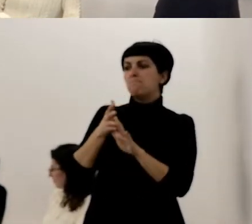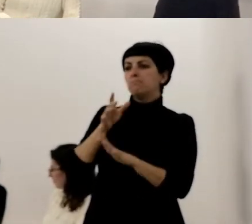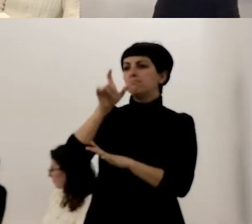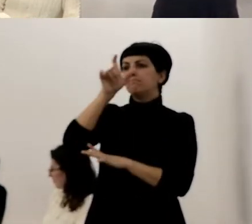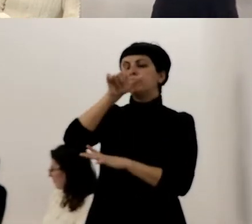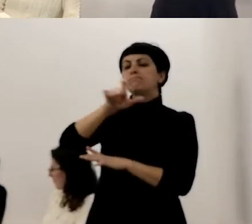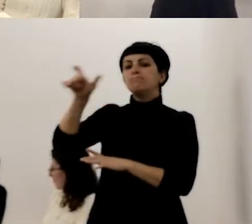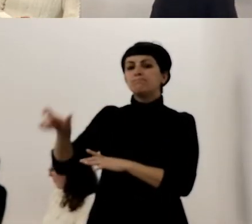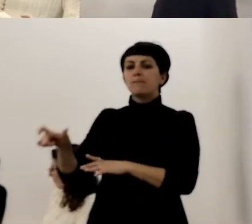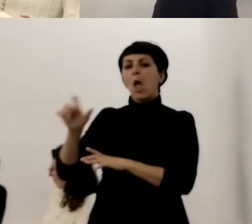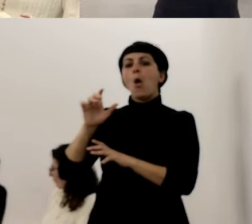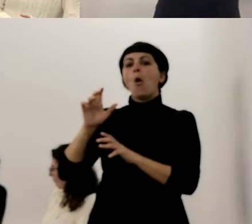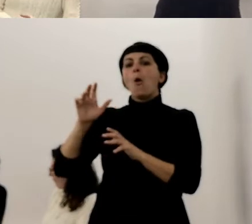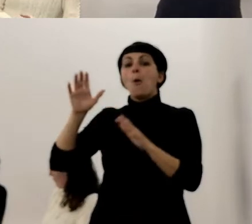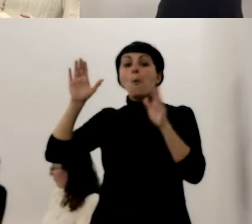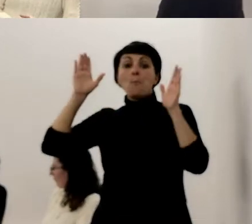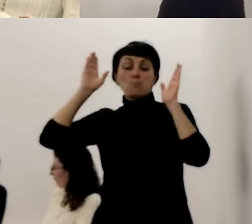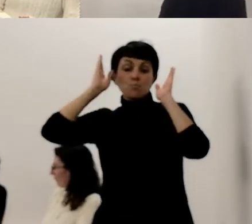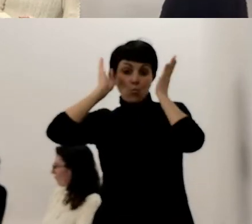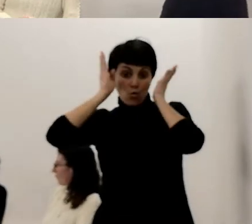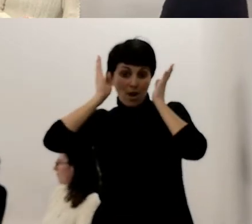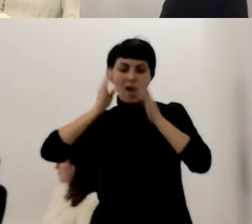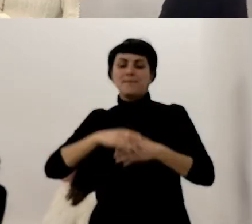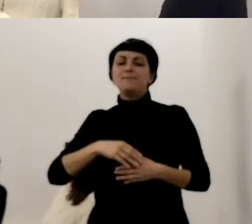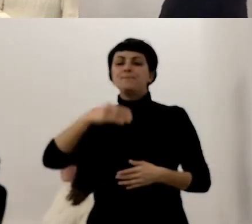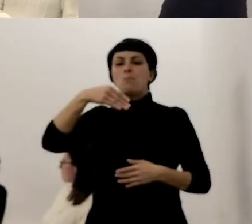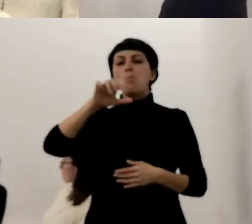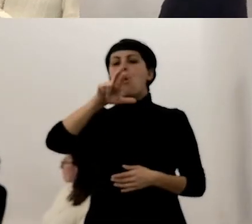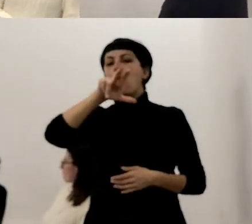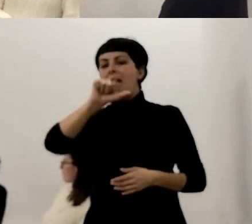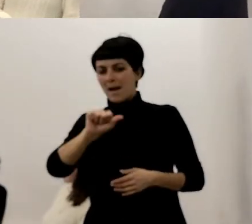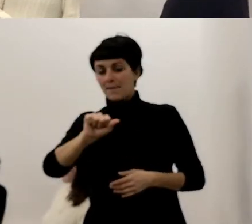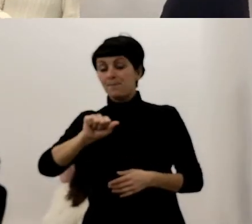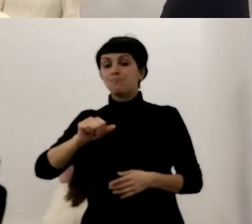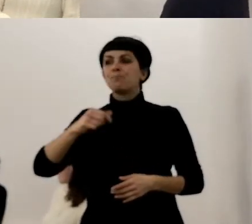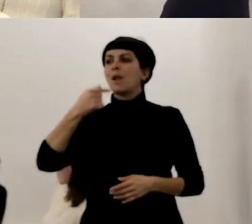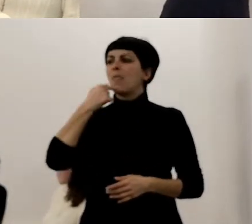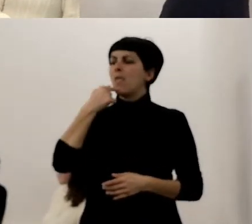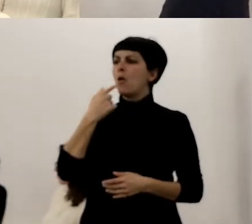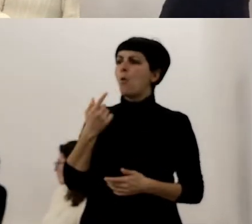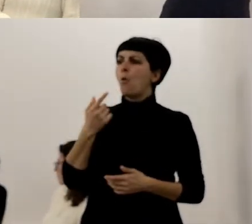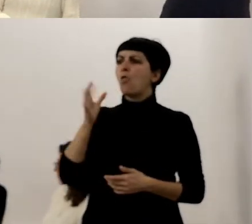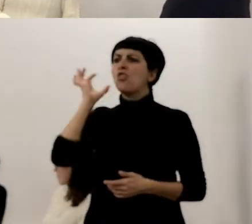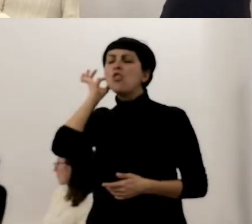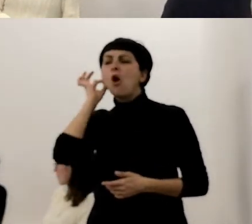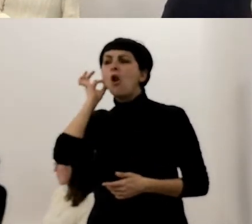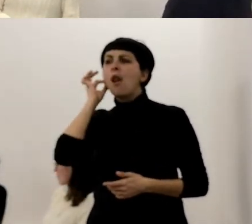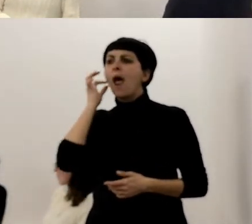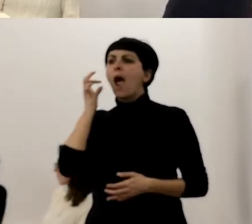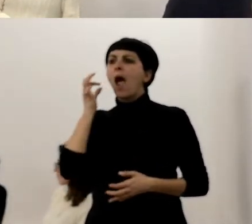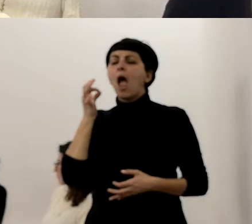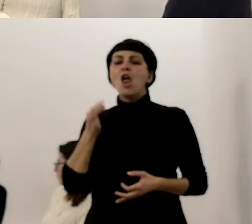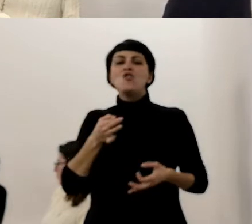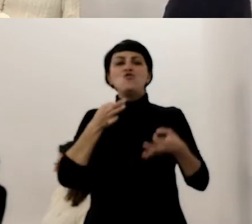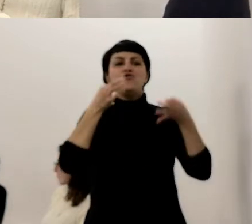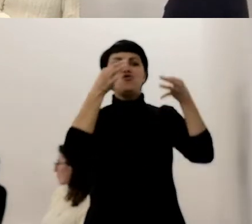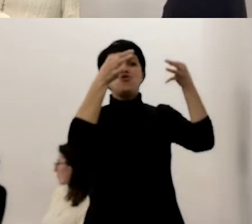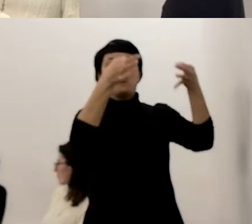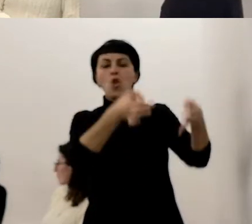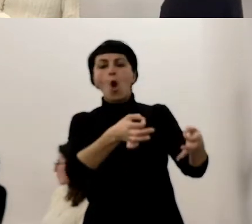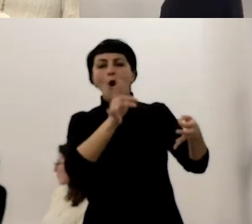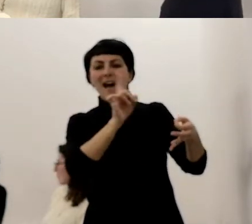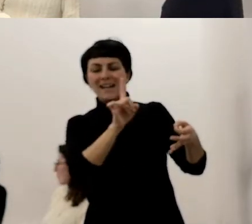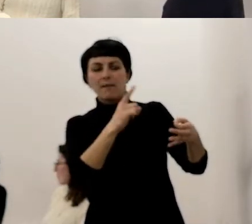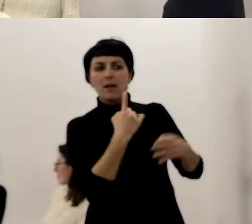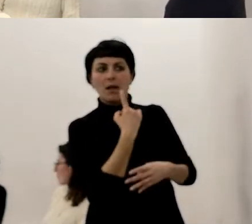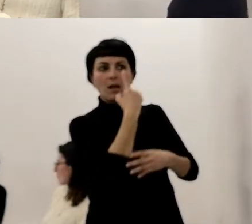els mulassers deien, no, és que les dones no arriben a la mulassa gran. I m'ho